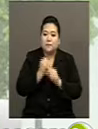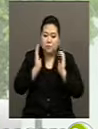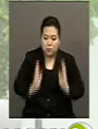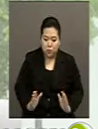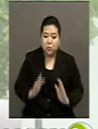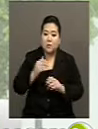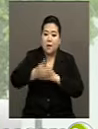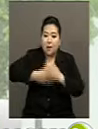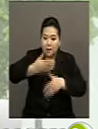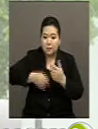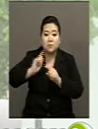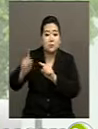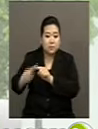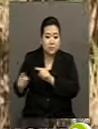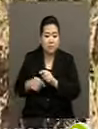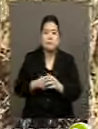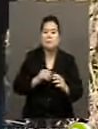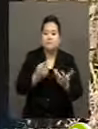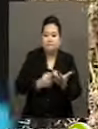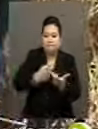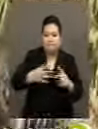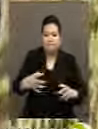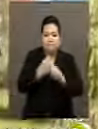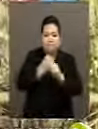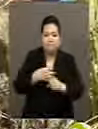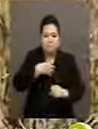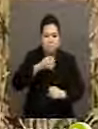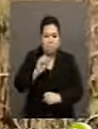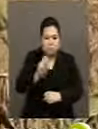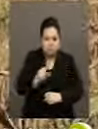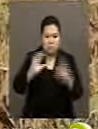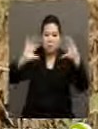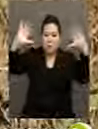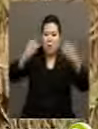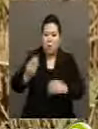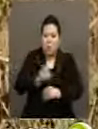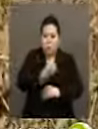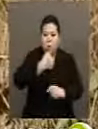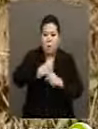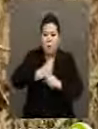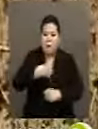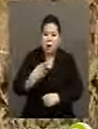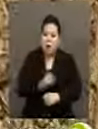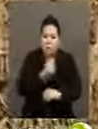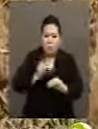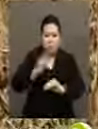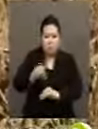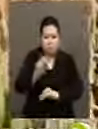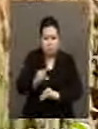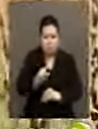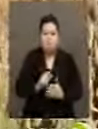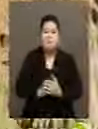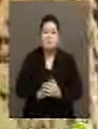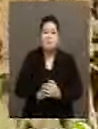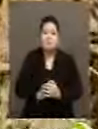ที่ทางผลสำรวจเขาบอกว่ารัฐบาลต้องเร่งทำ ค่ะวันนี้นะคะผู้อำนวยการศูนย์เชี่ยวชาญการตลาดภูมิภา